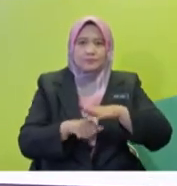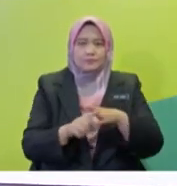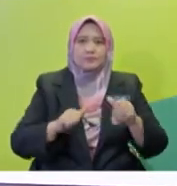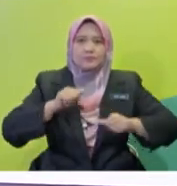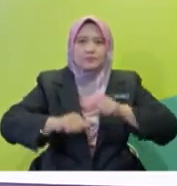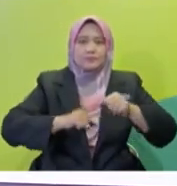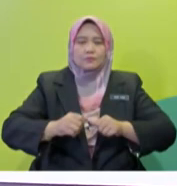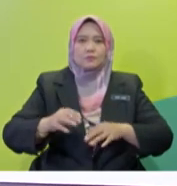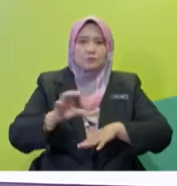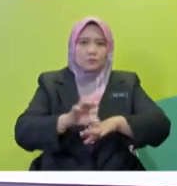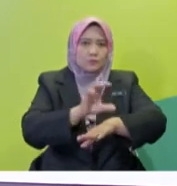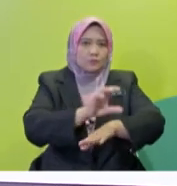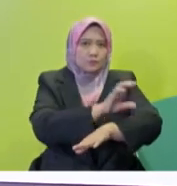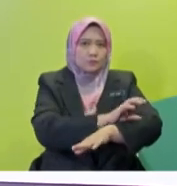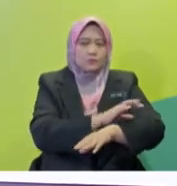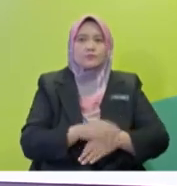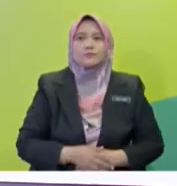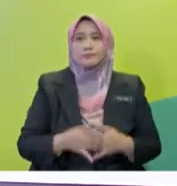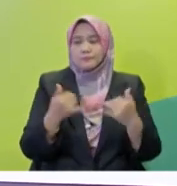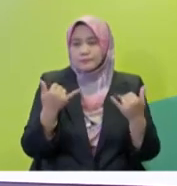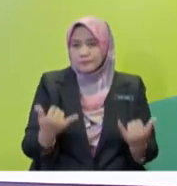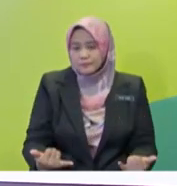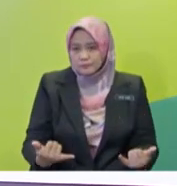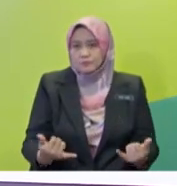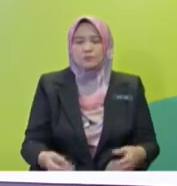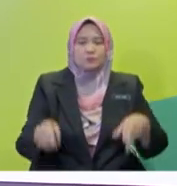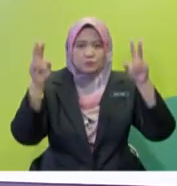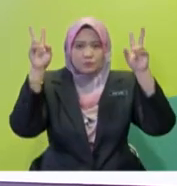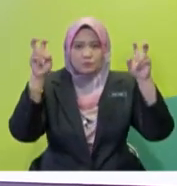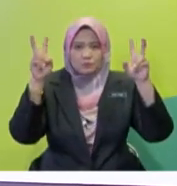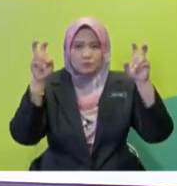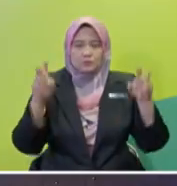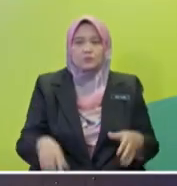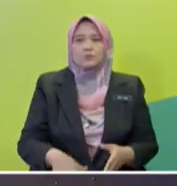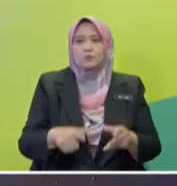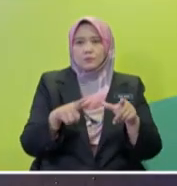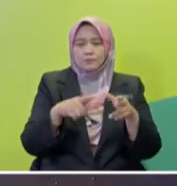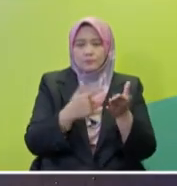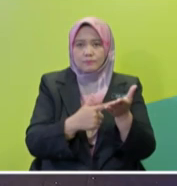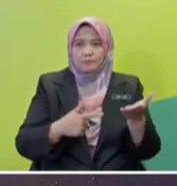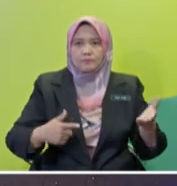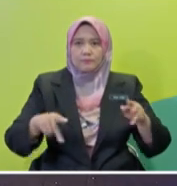tidak teruskan pula dengan Melaka papan cerita untuk membina laman sesawahan